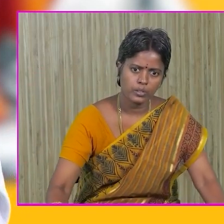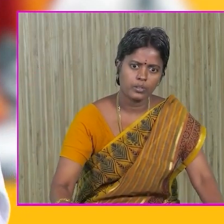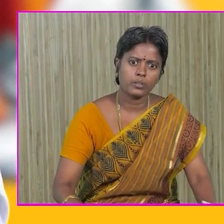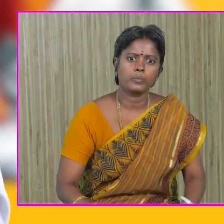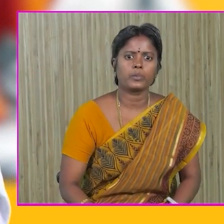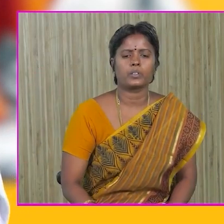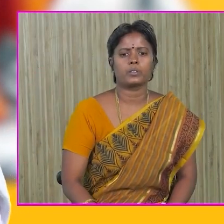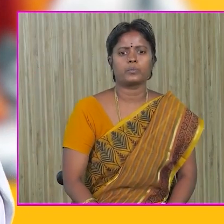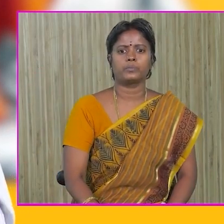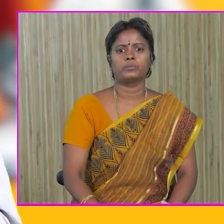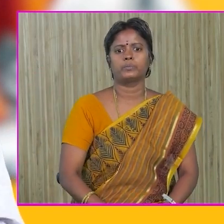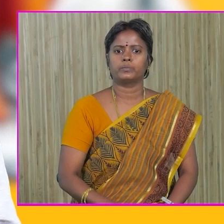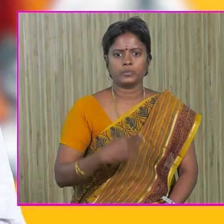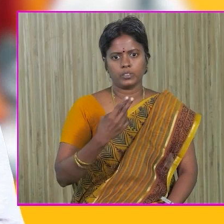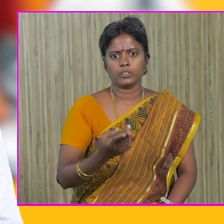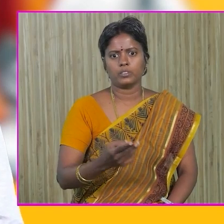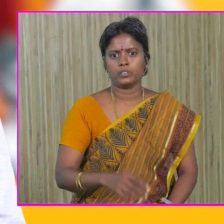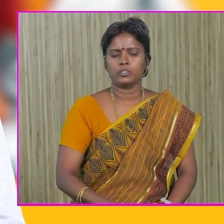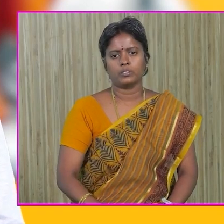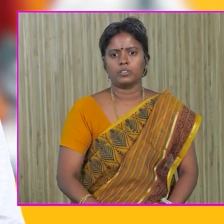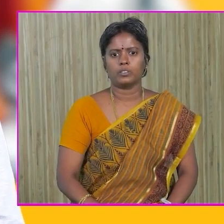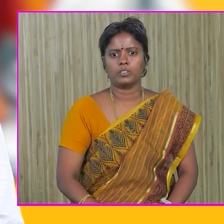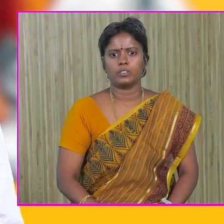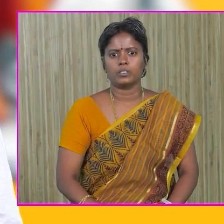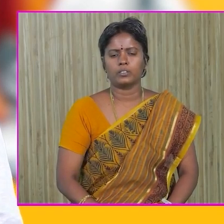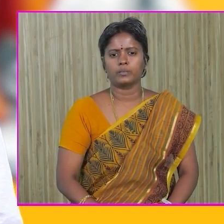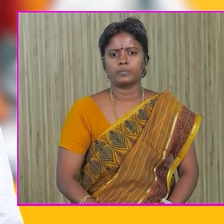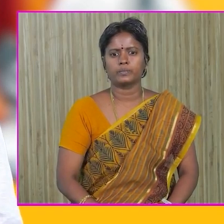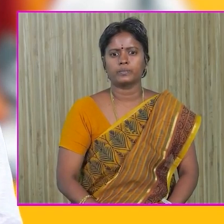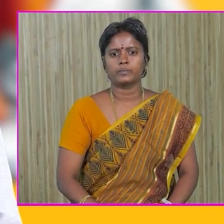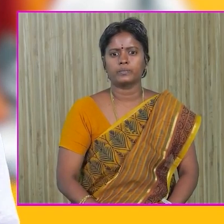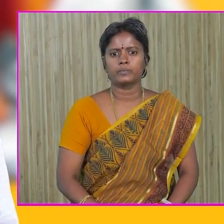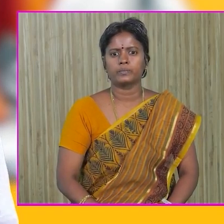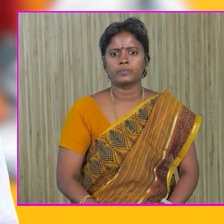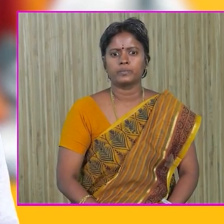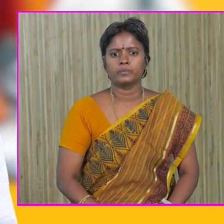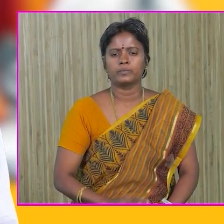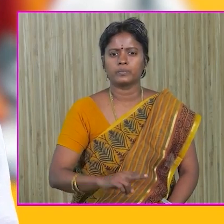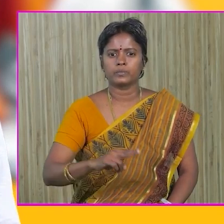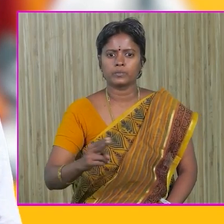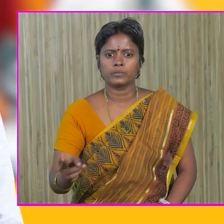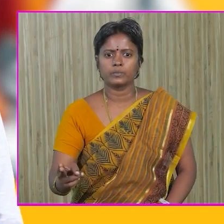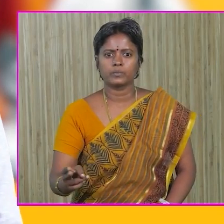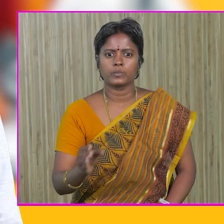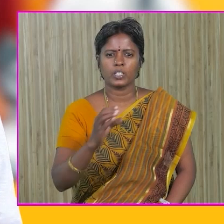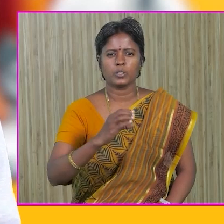மூழ்கி போயிருக்கும் என திருவள்ளுவர் அவர்கள் கூறுகிறார். அடுத்தது பொருள்